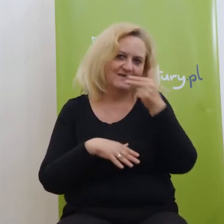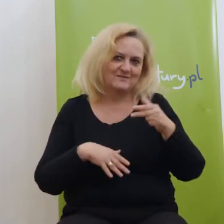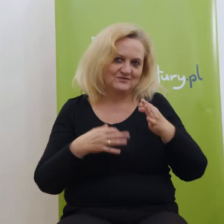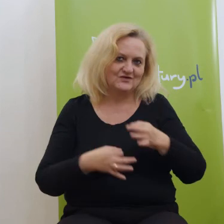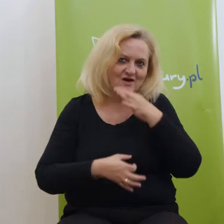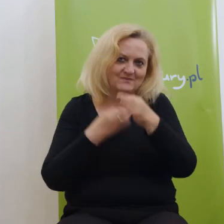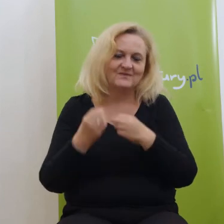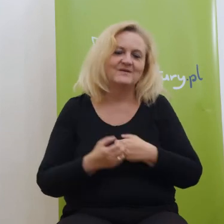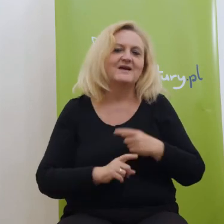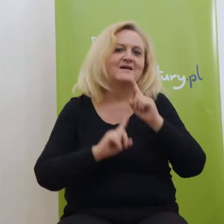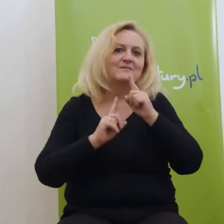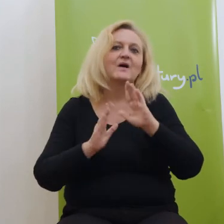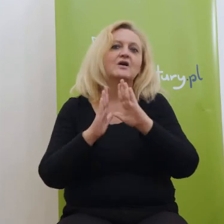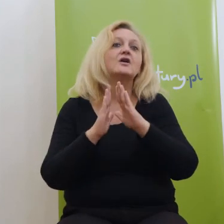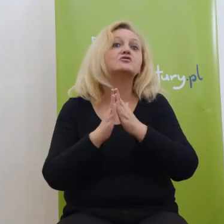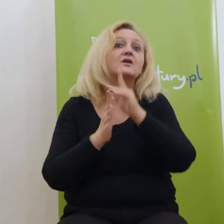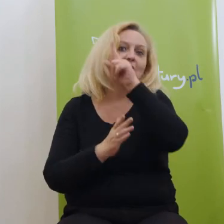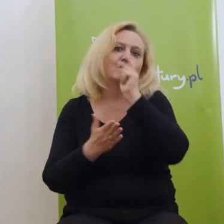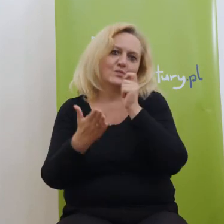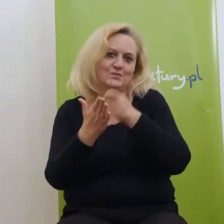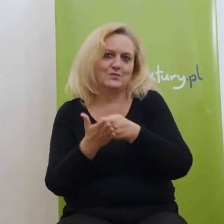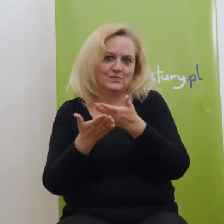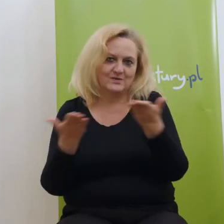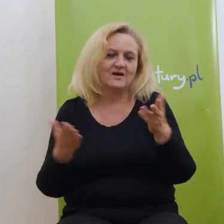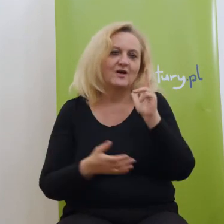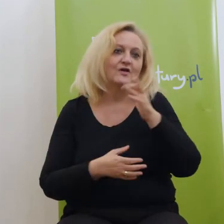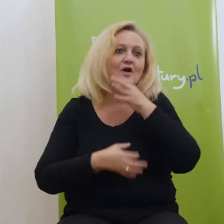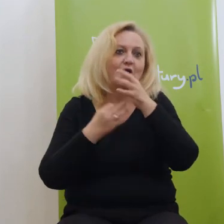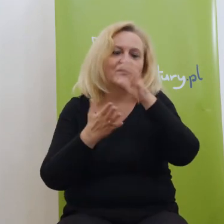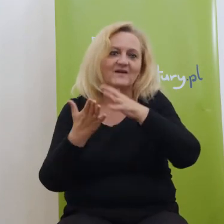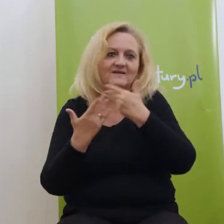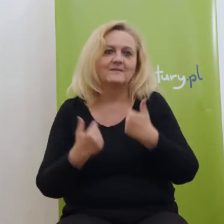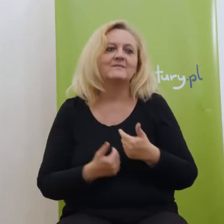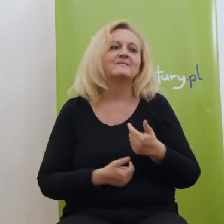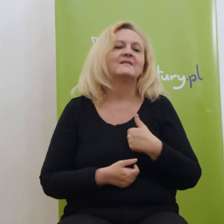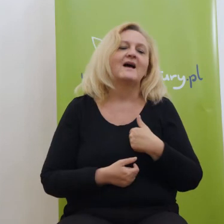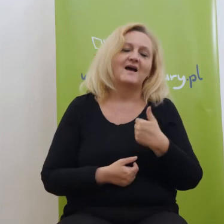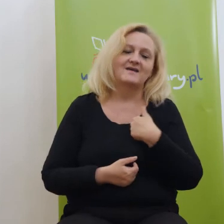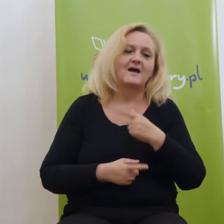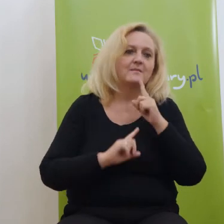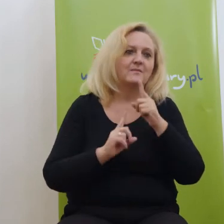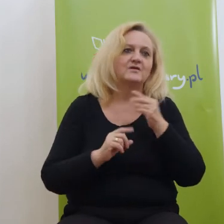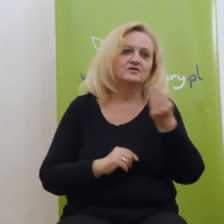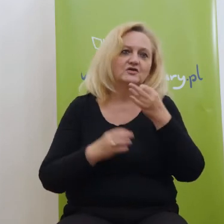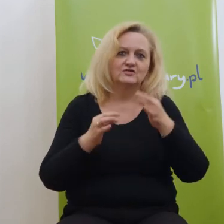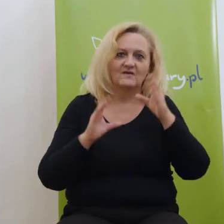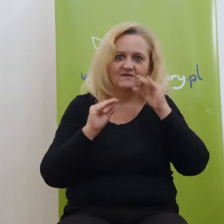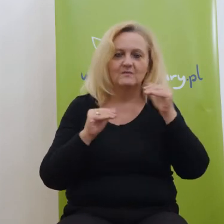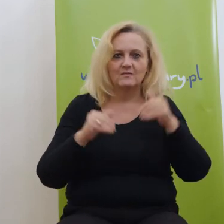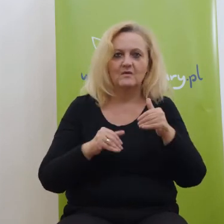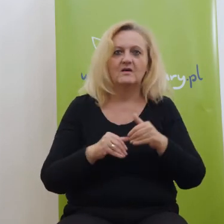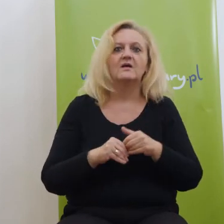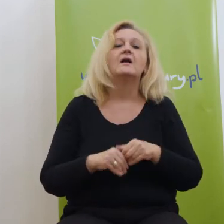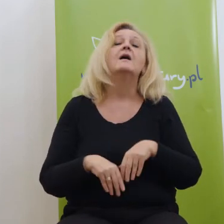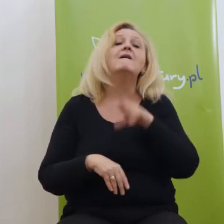więc zachęcamy jutro do księgarni, ci, którzy jeszcze nie mają powieści. No a ja zachęcam, jeszcze dzisiaj wieczorem można wejść na